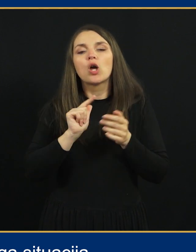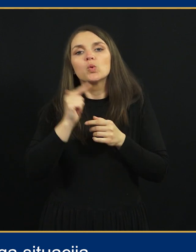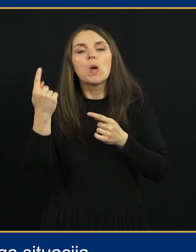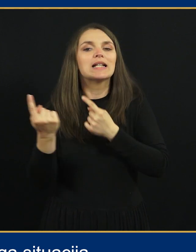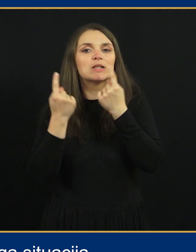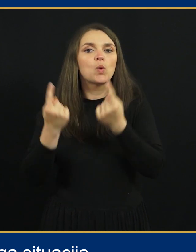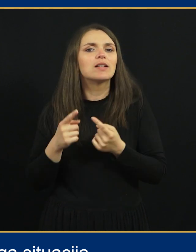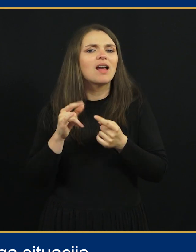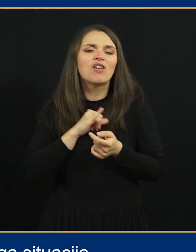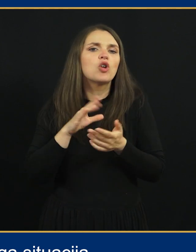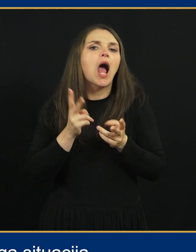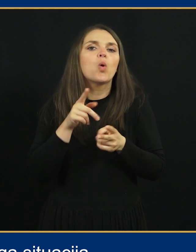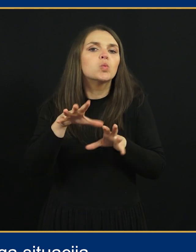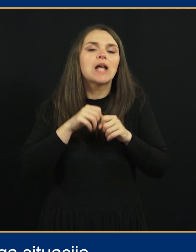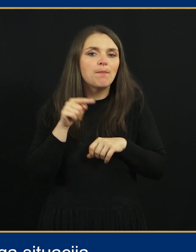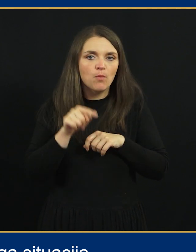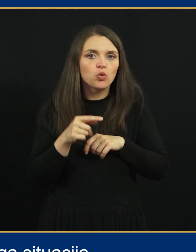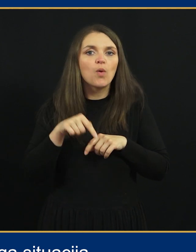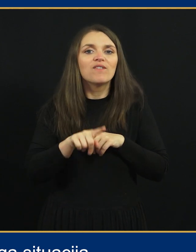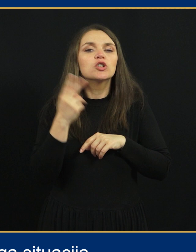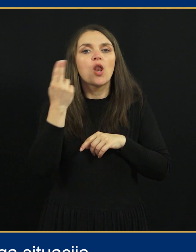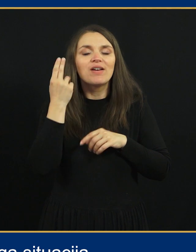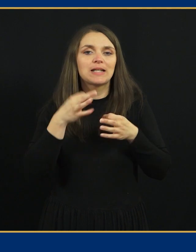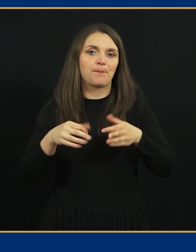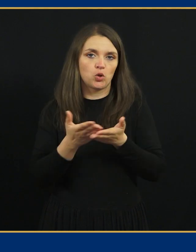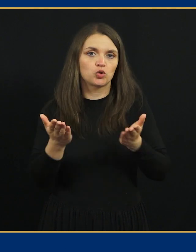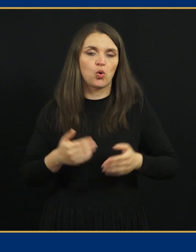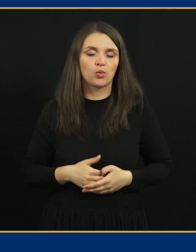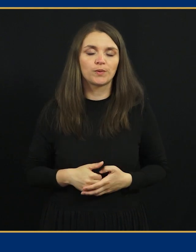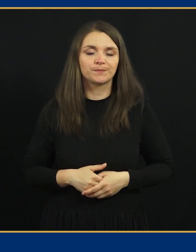druga situacija, kakorkoli to vzamemo v slovenskem prostoru.